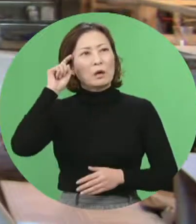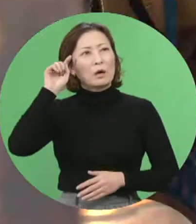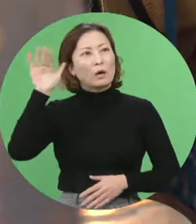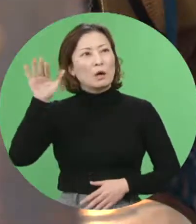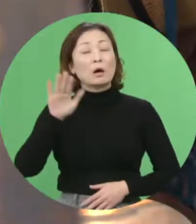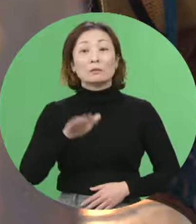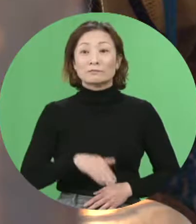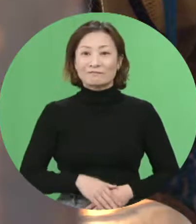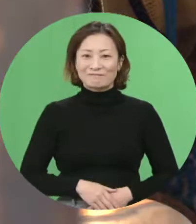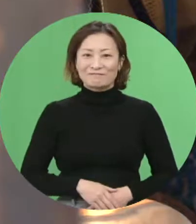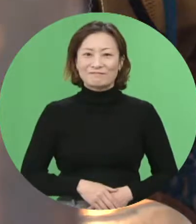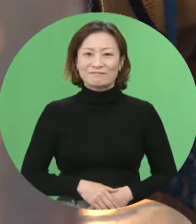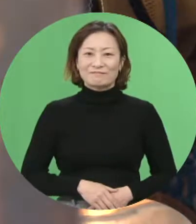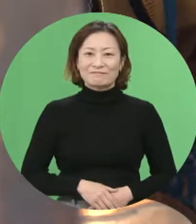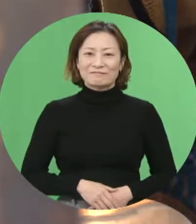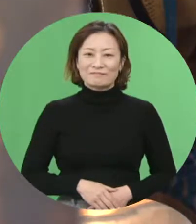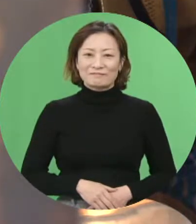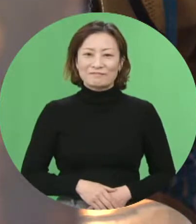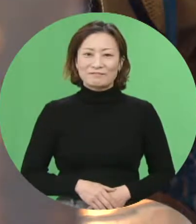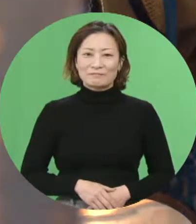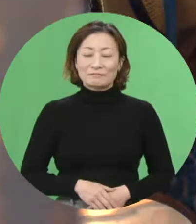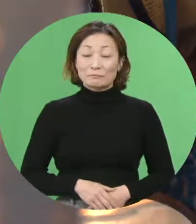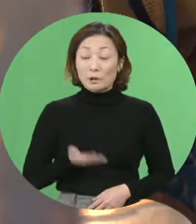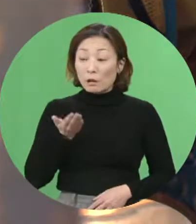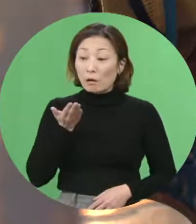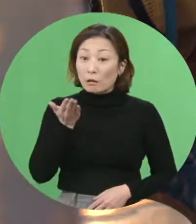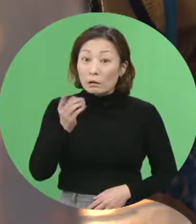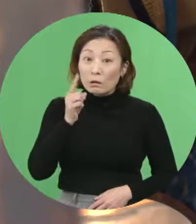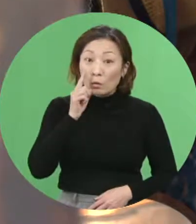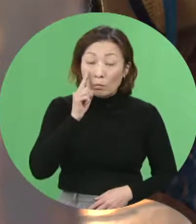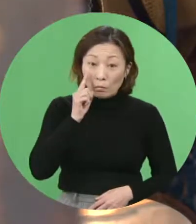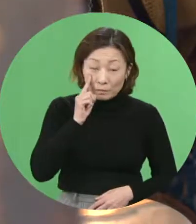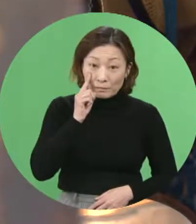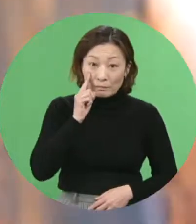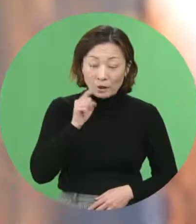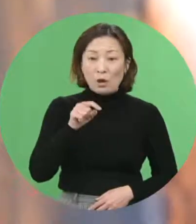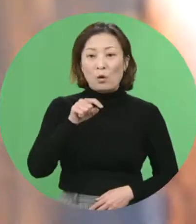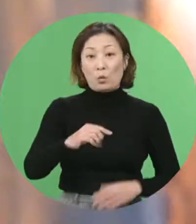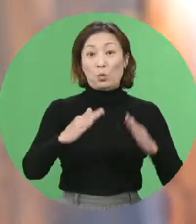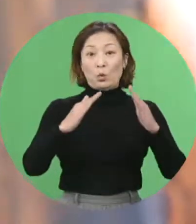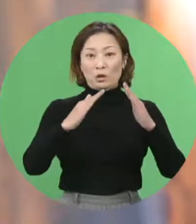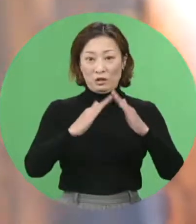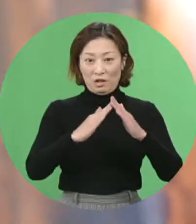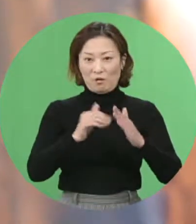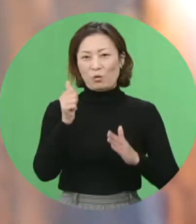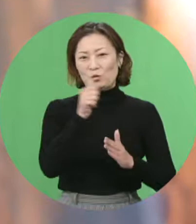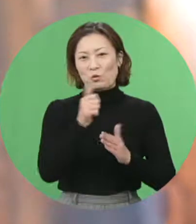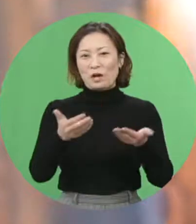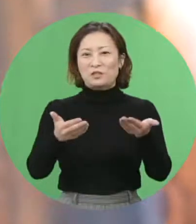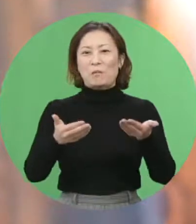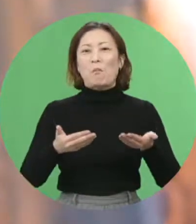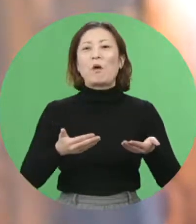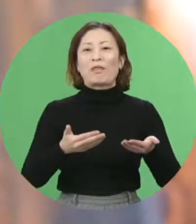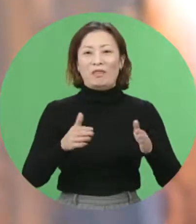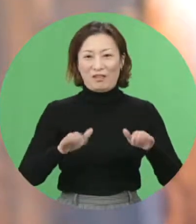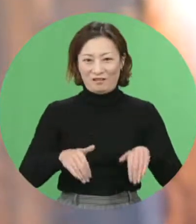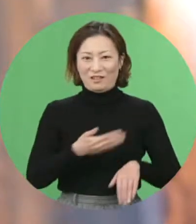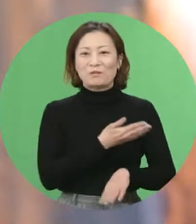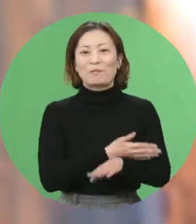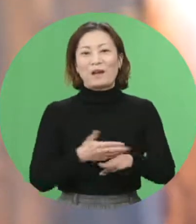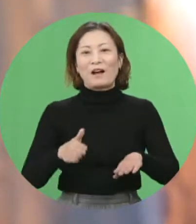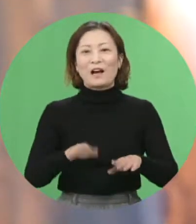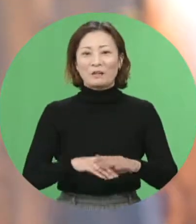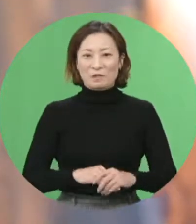、それで問い合わせをしてみて、この物件を紹介していただいてっていう流